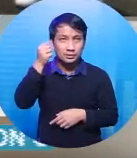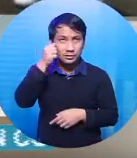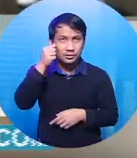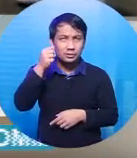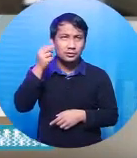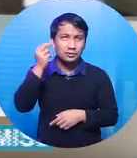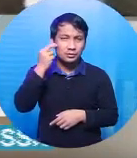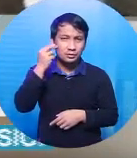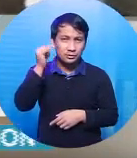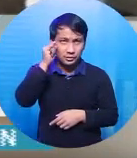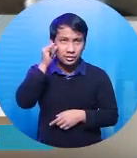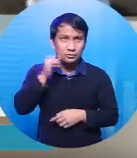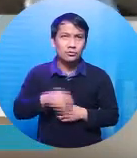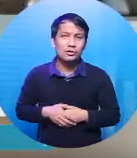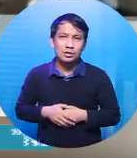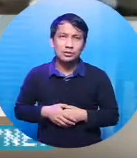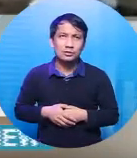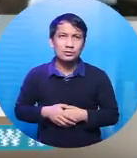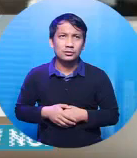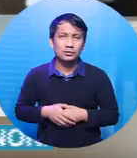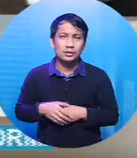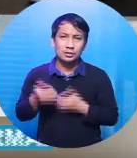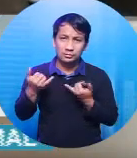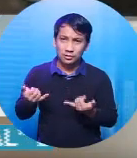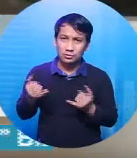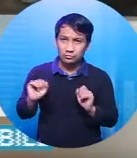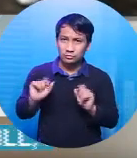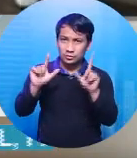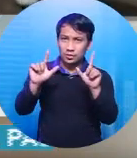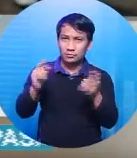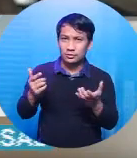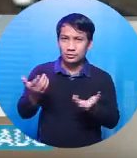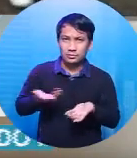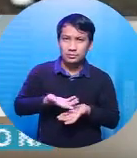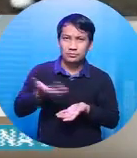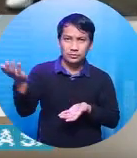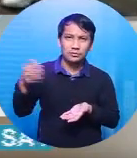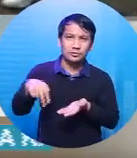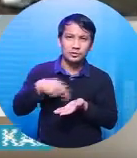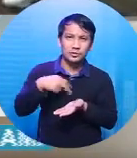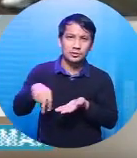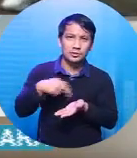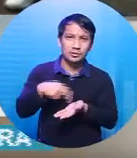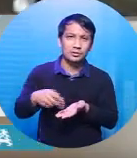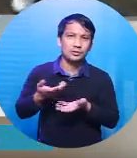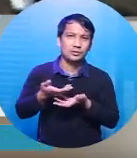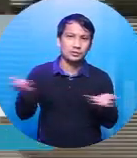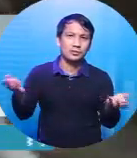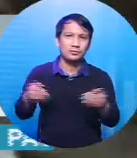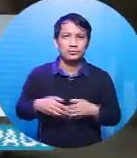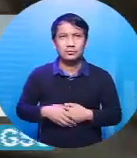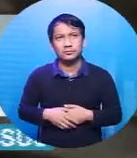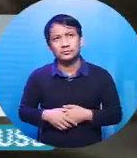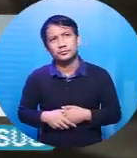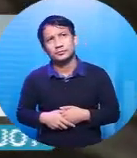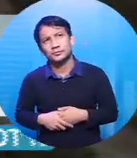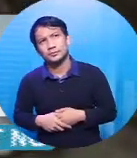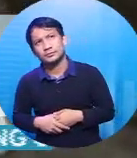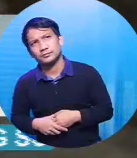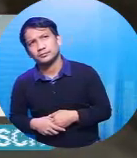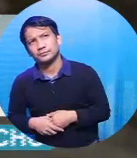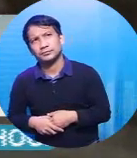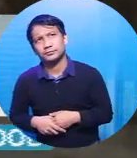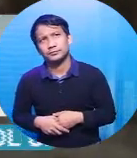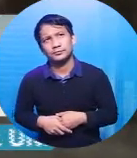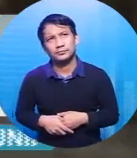Fiel Ignacio. Ayan na sila. Ngayon, live, sayawan na, guys! Lumabong, di kailangan na maging politiko